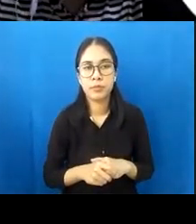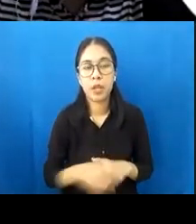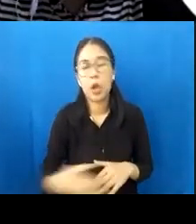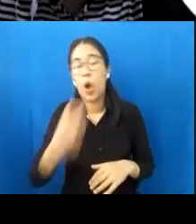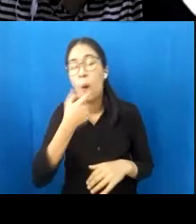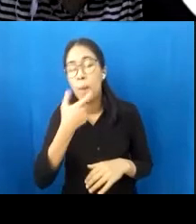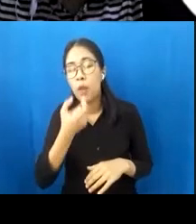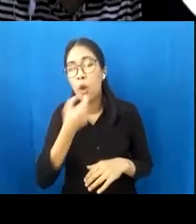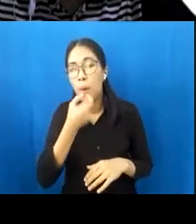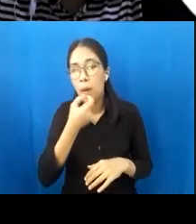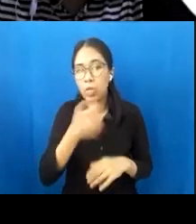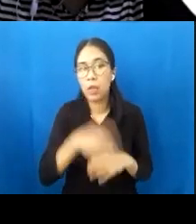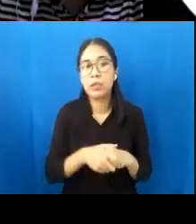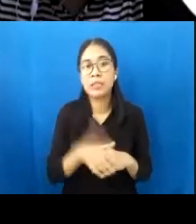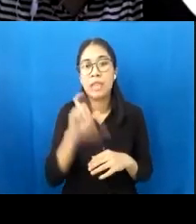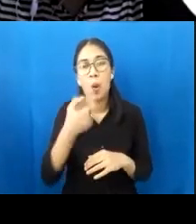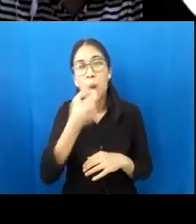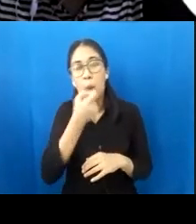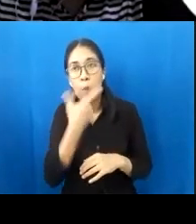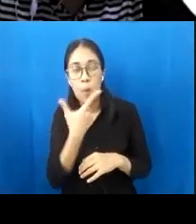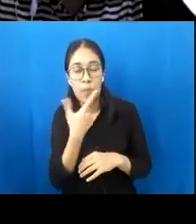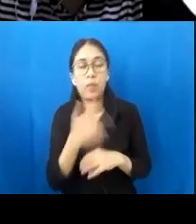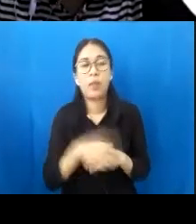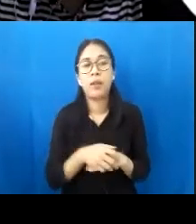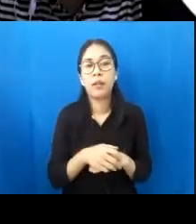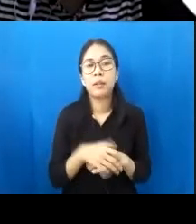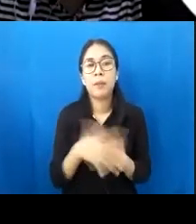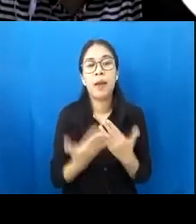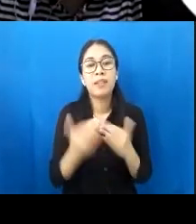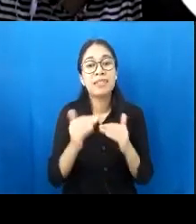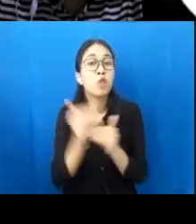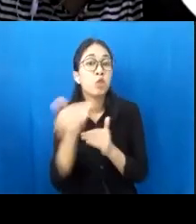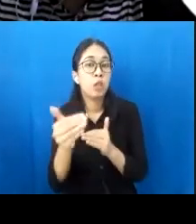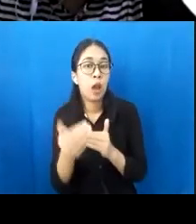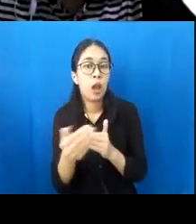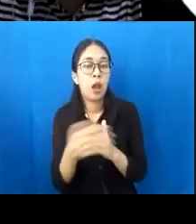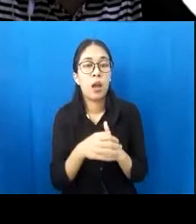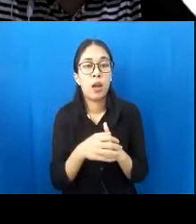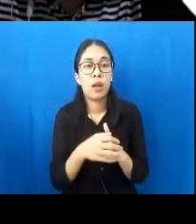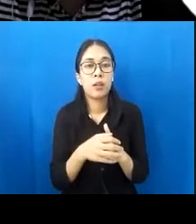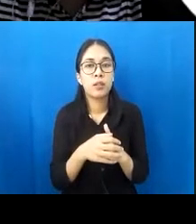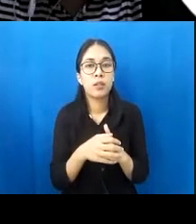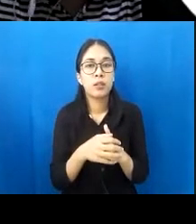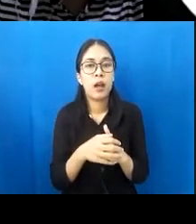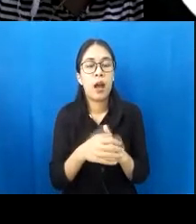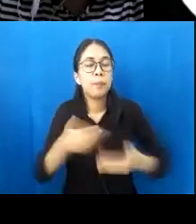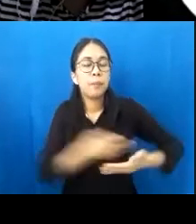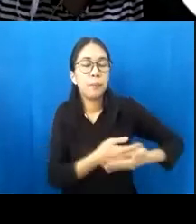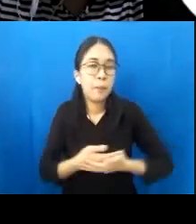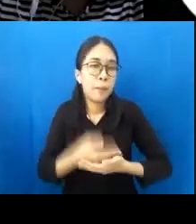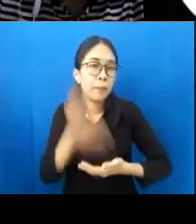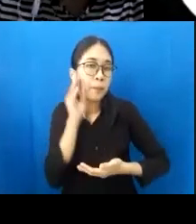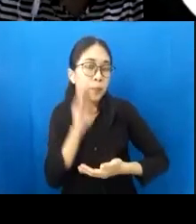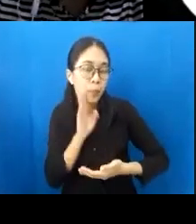pengobatannya, ya, pengobatan tindak lanjut, ya, dari bayi muda dan